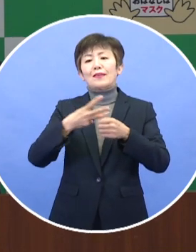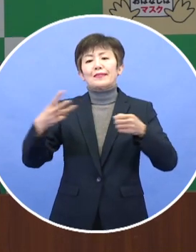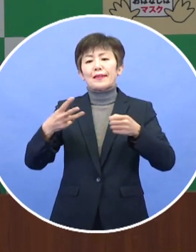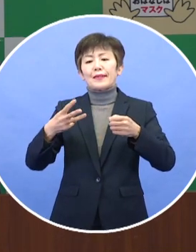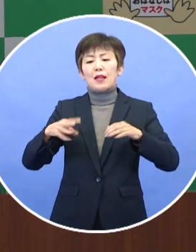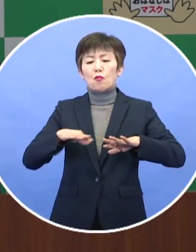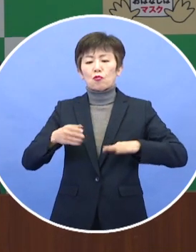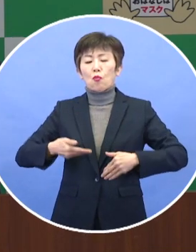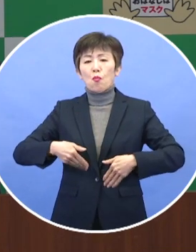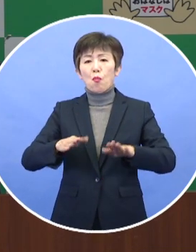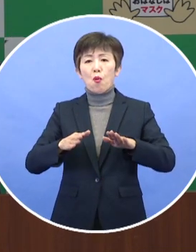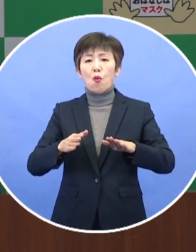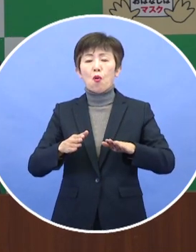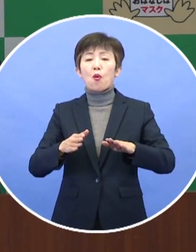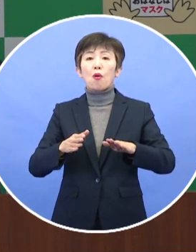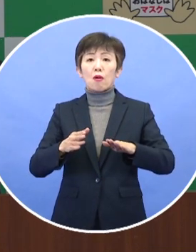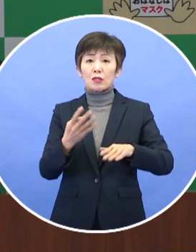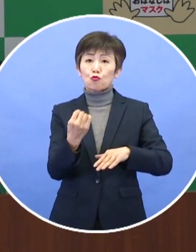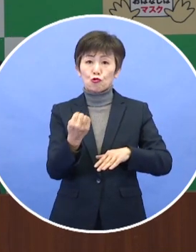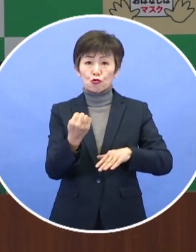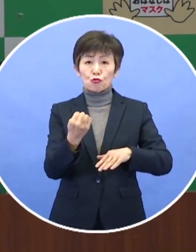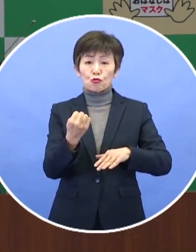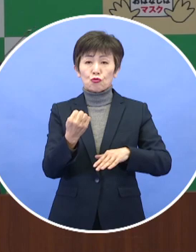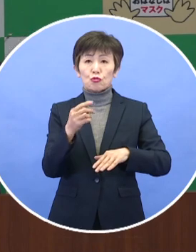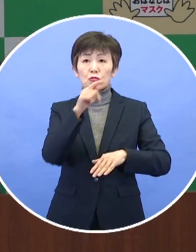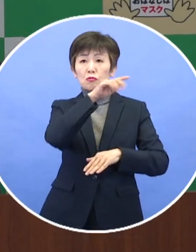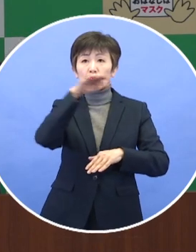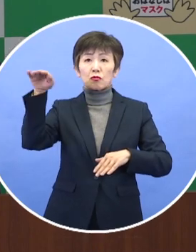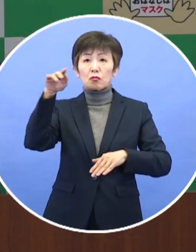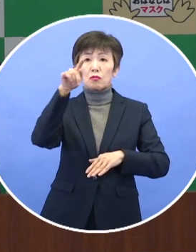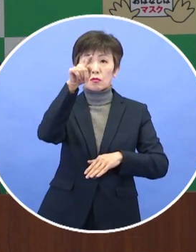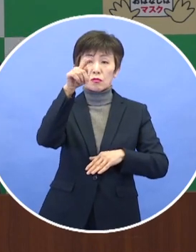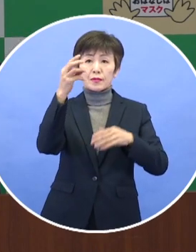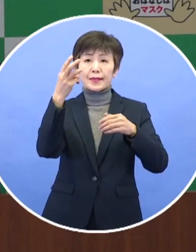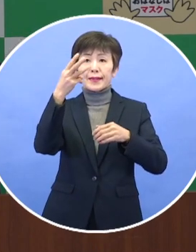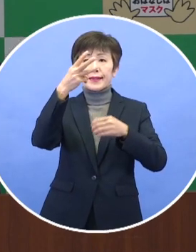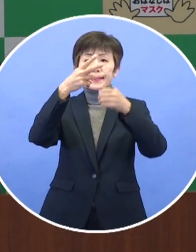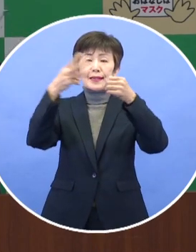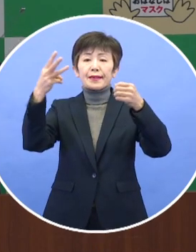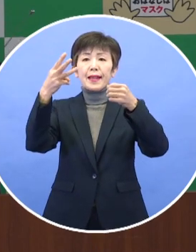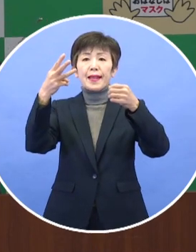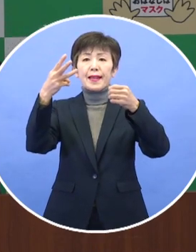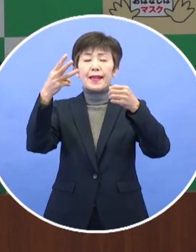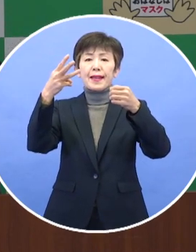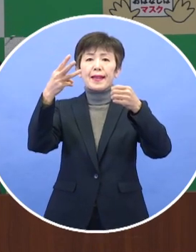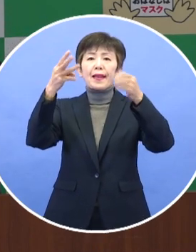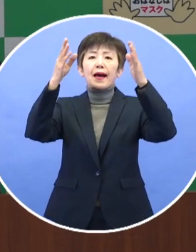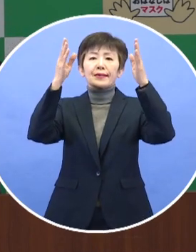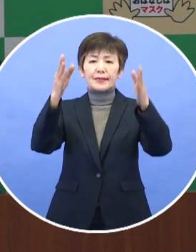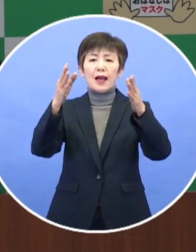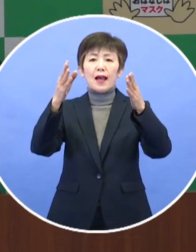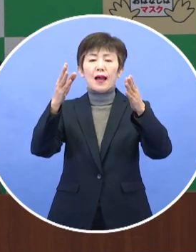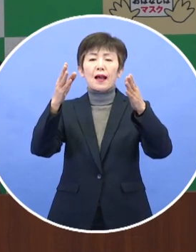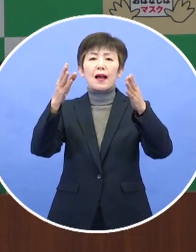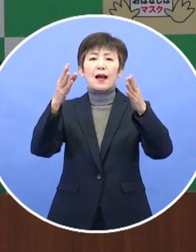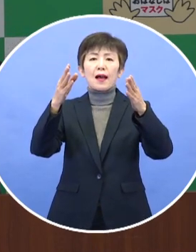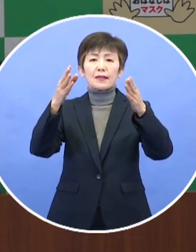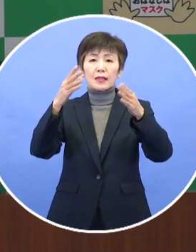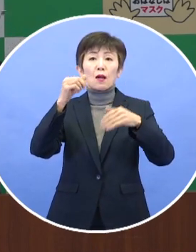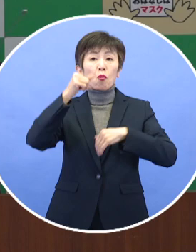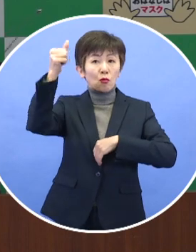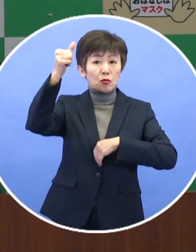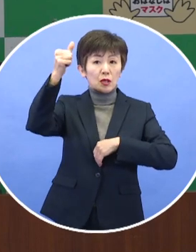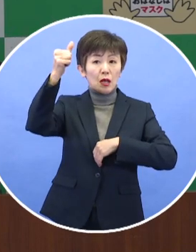さんが生まれた家庭で、分子に令和3年度中に生まれたお子さんの親の中でお父さん